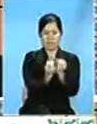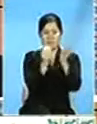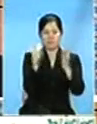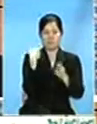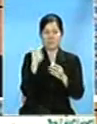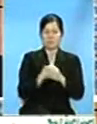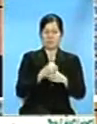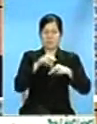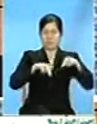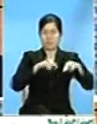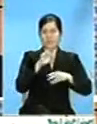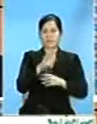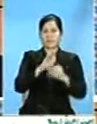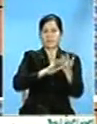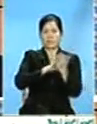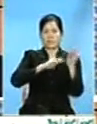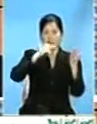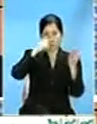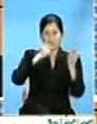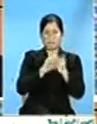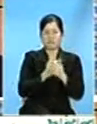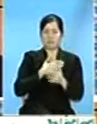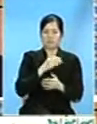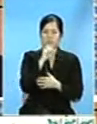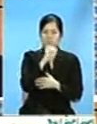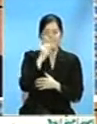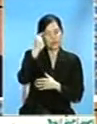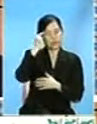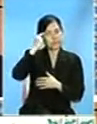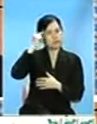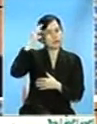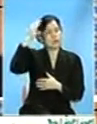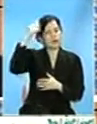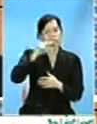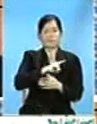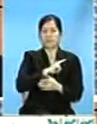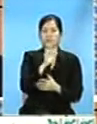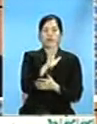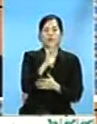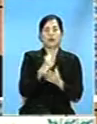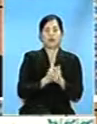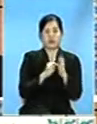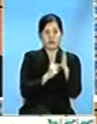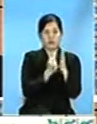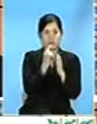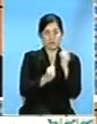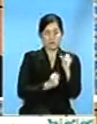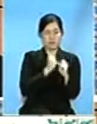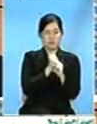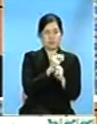ทศเราครับที่ผมพูดไม่ได้จินตนาการนะครับจริงๆตั้งแต่ปี2540